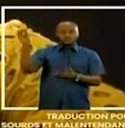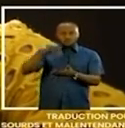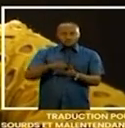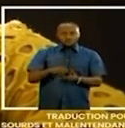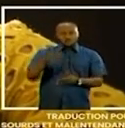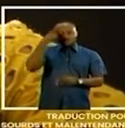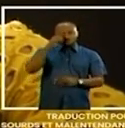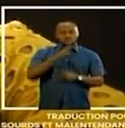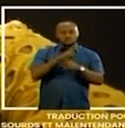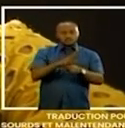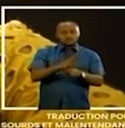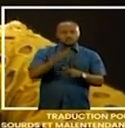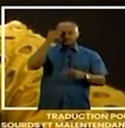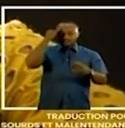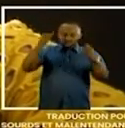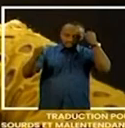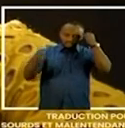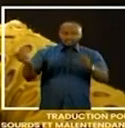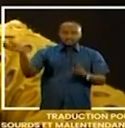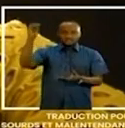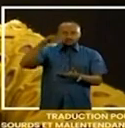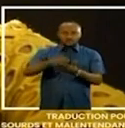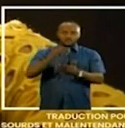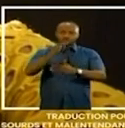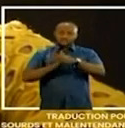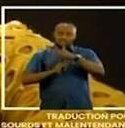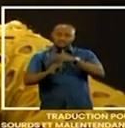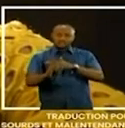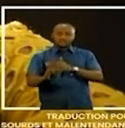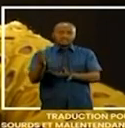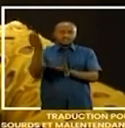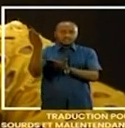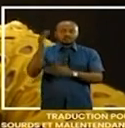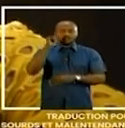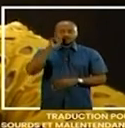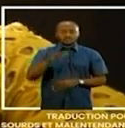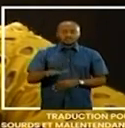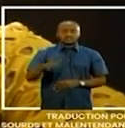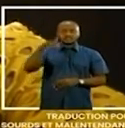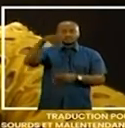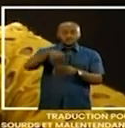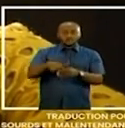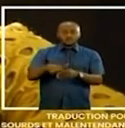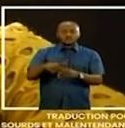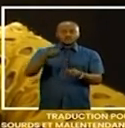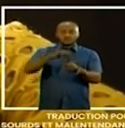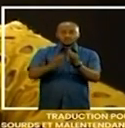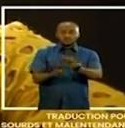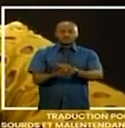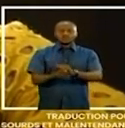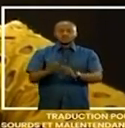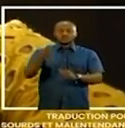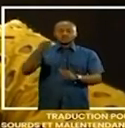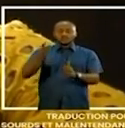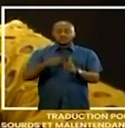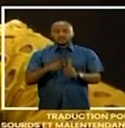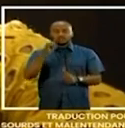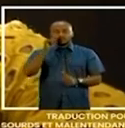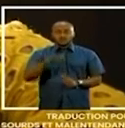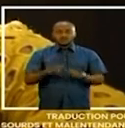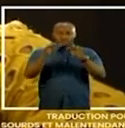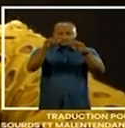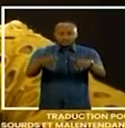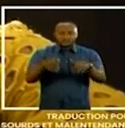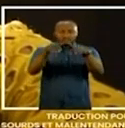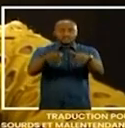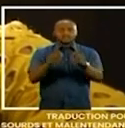donc préserver cette ambition en intégrant le rôle de la femme dans l'équation, notamment la femme rurale, par